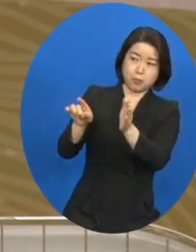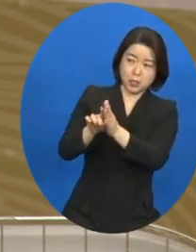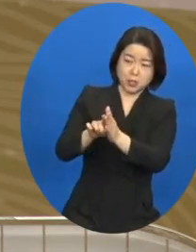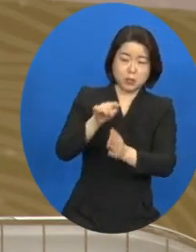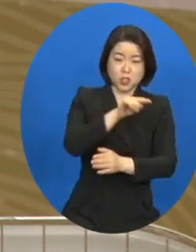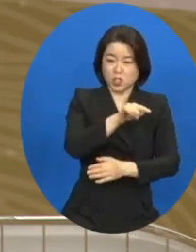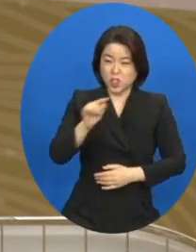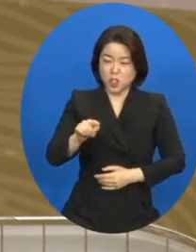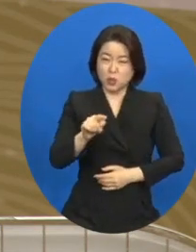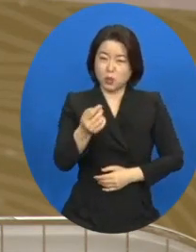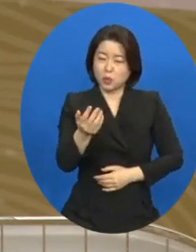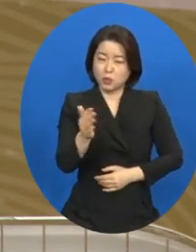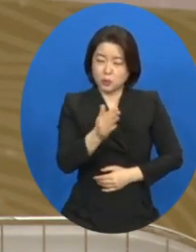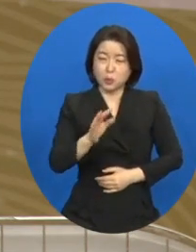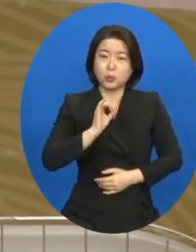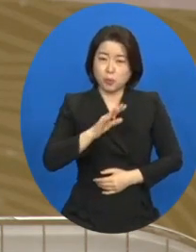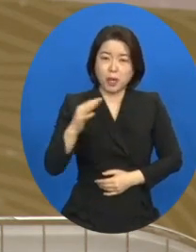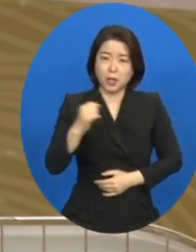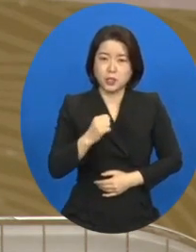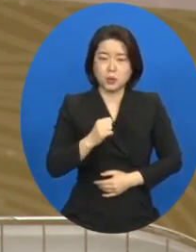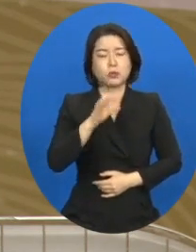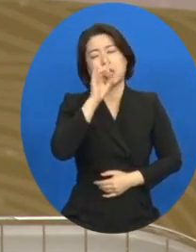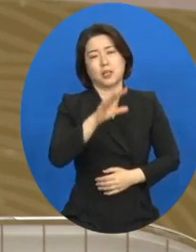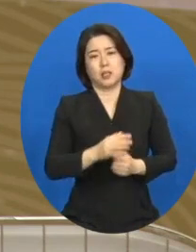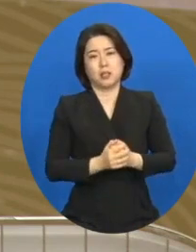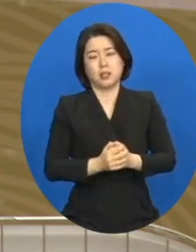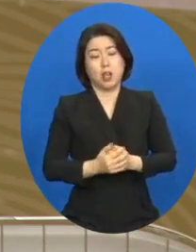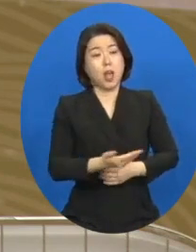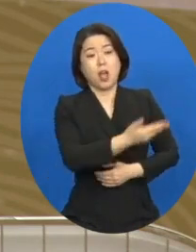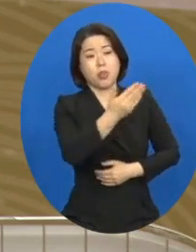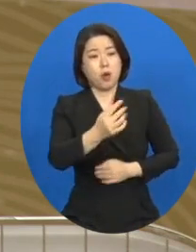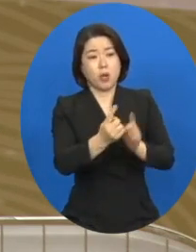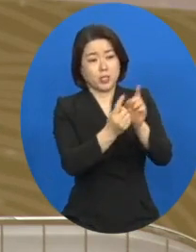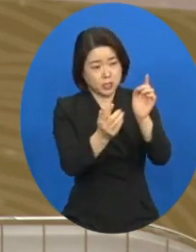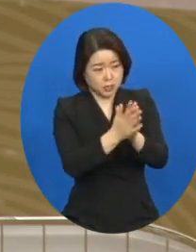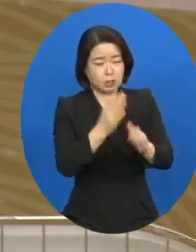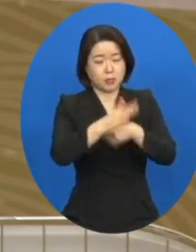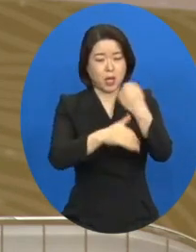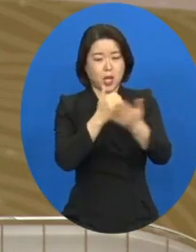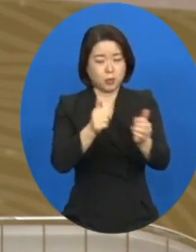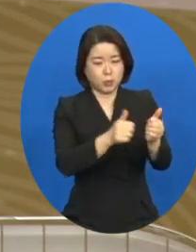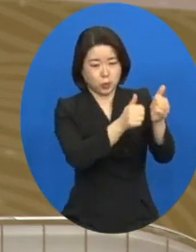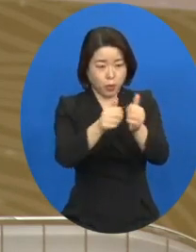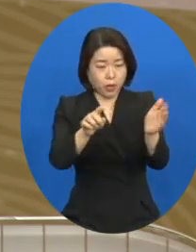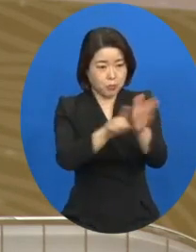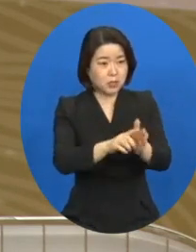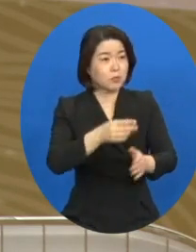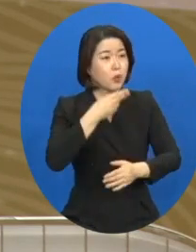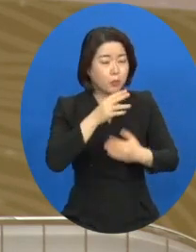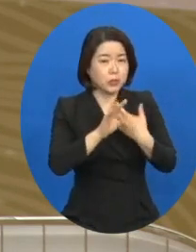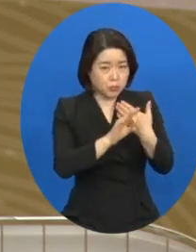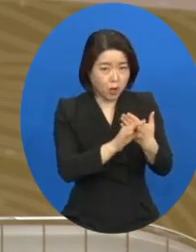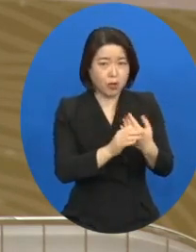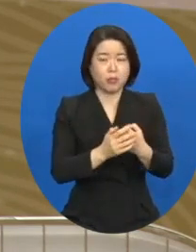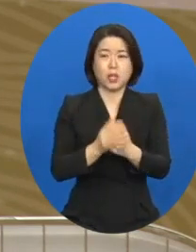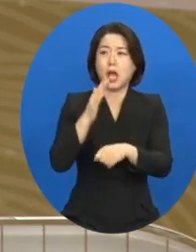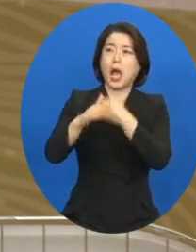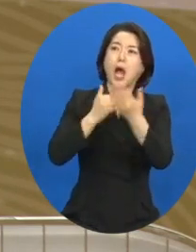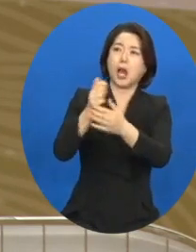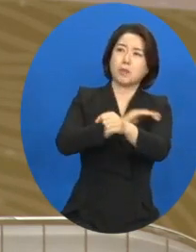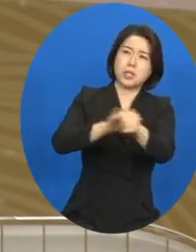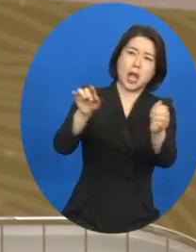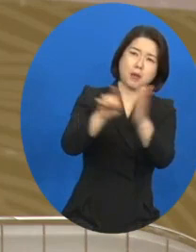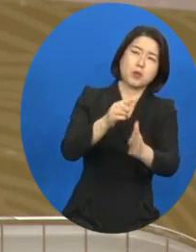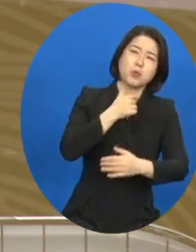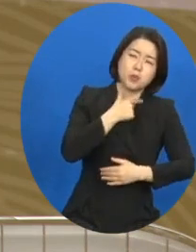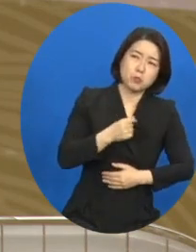가지고는 안 된다는 거예요. 너희들이 스스로 하나님과 동행하는 믿음이 아니면 하나님 잘 믿고